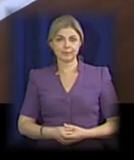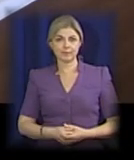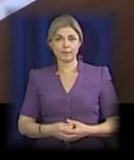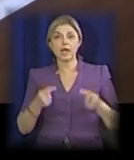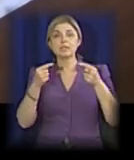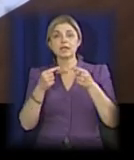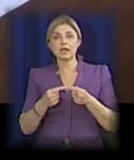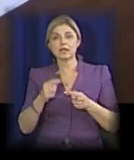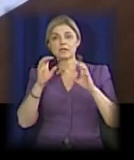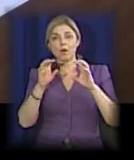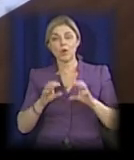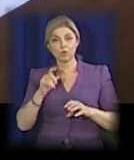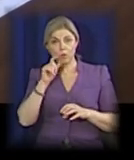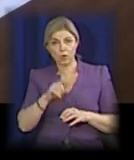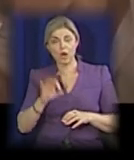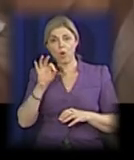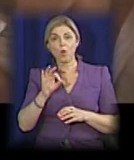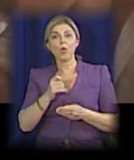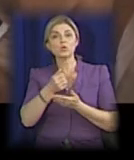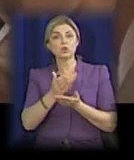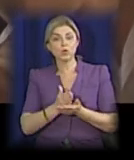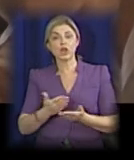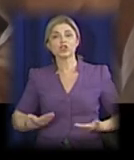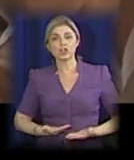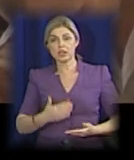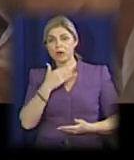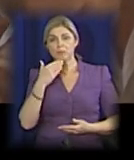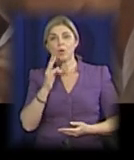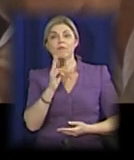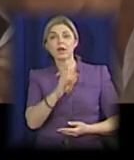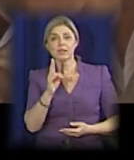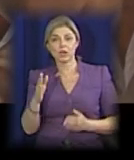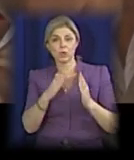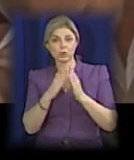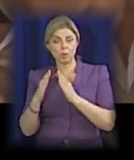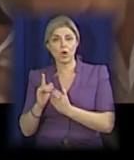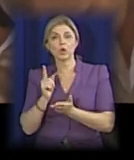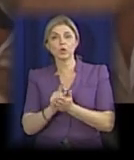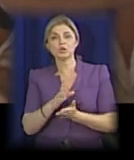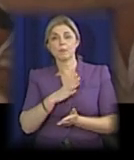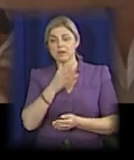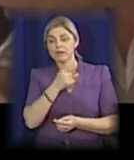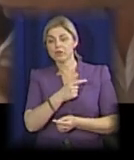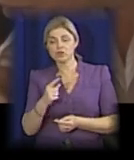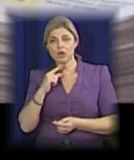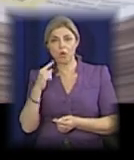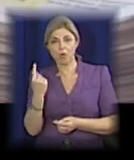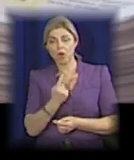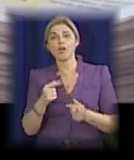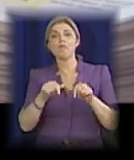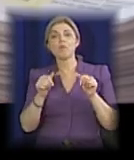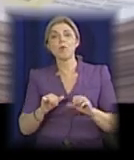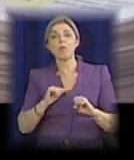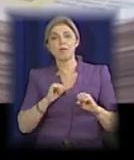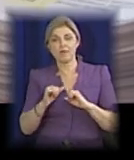Згідно закону України про житлово-комунальні послуги, мешканці багатоквартирних будинків мали протягом року визначитись із формою управління будинків,